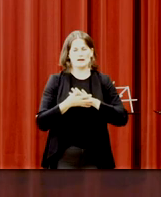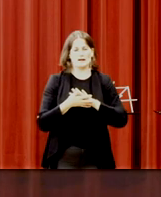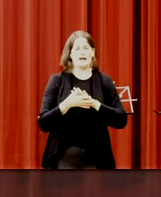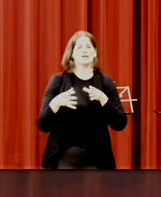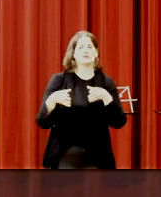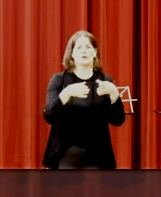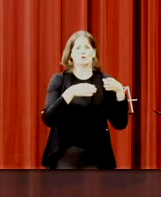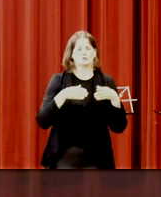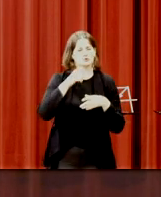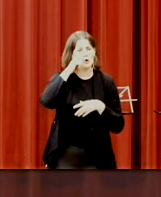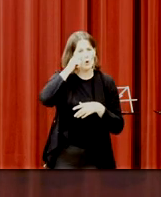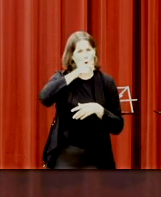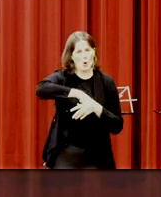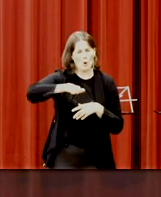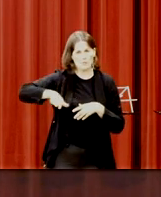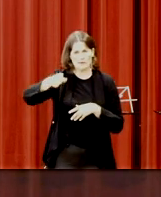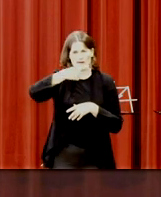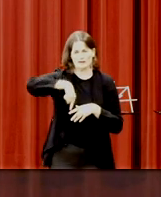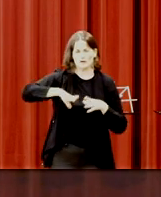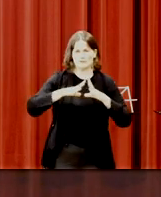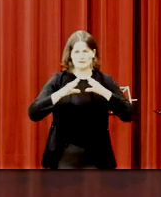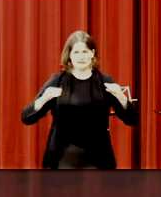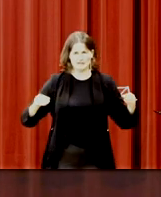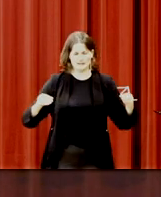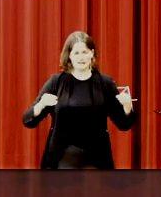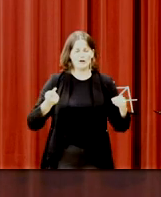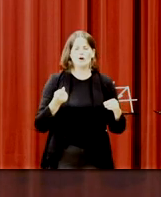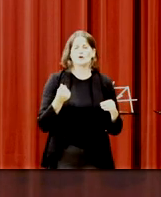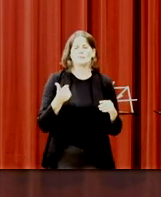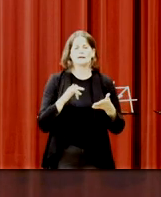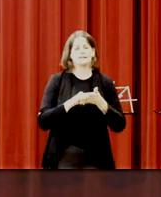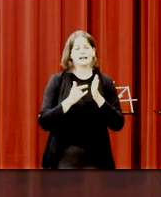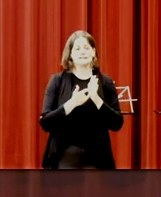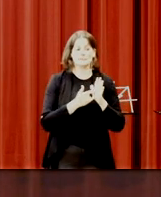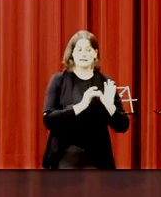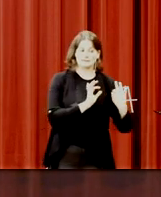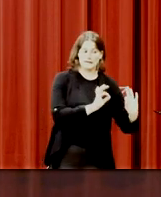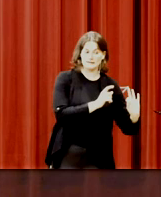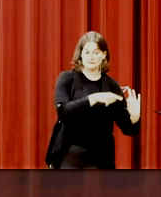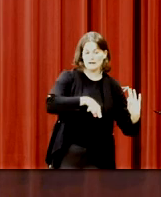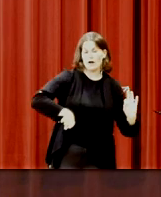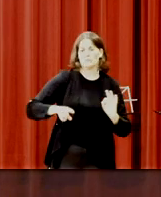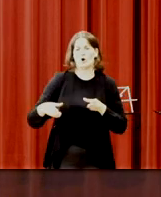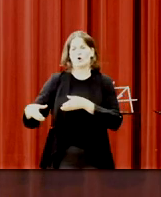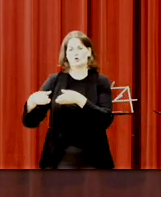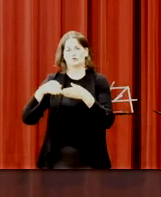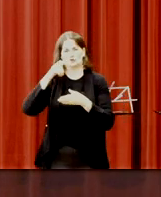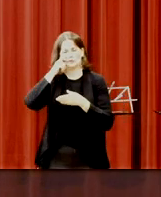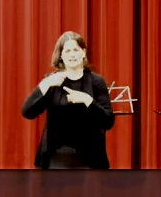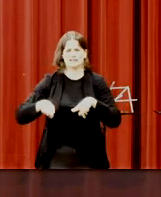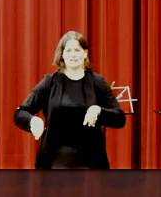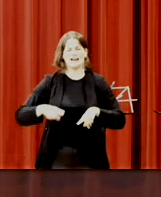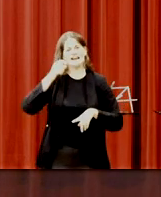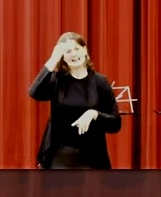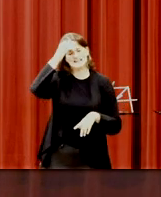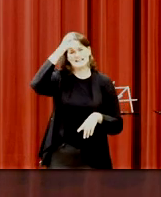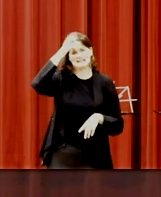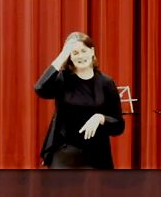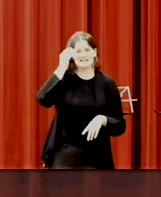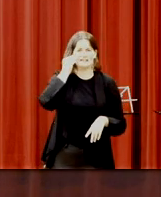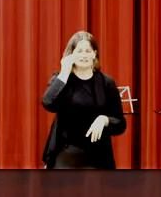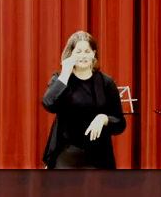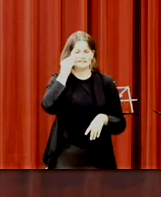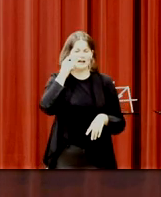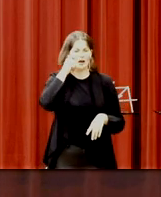altra, no? La intel·ligència artificial, l'humanitat o l'humanitarisme. Per tant, aquest conjunt que amb dedicació i esforç fa possible que la